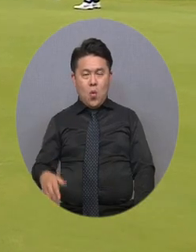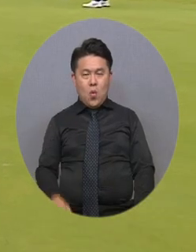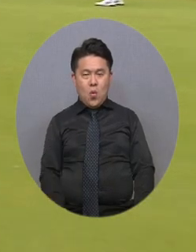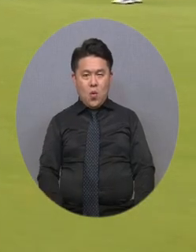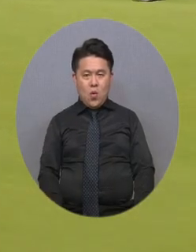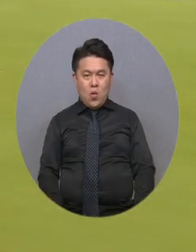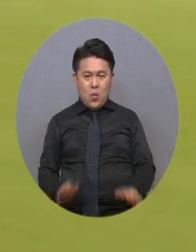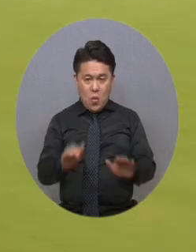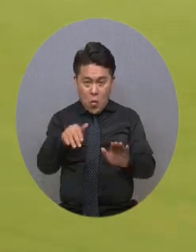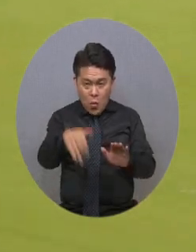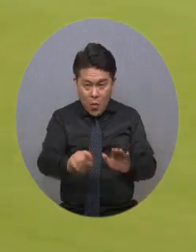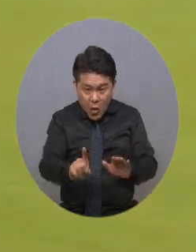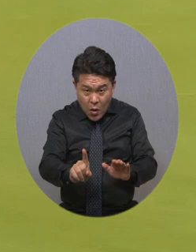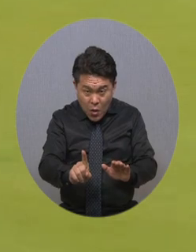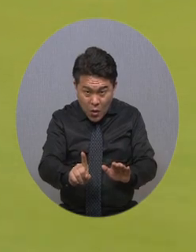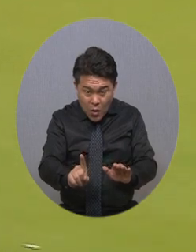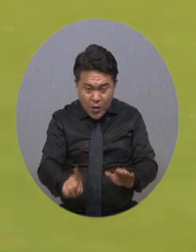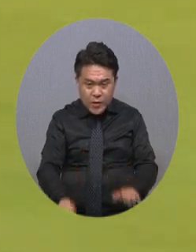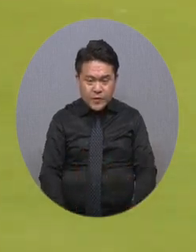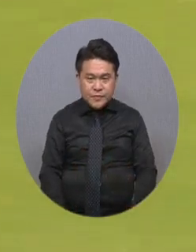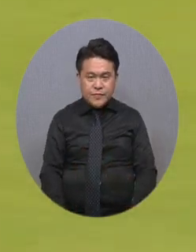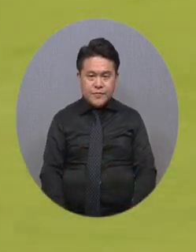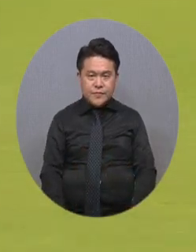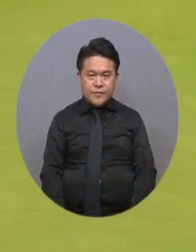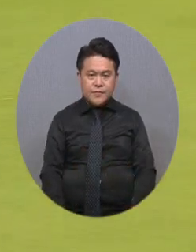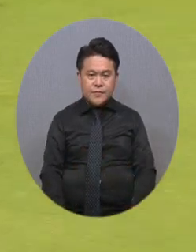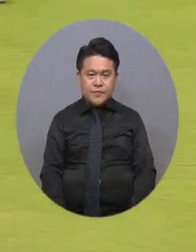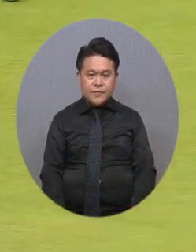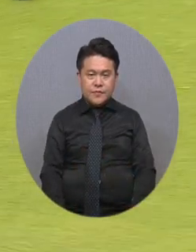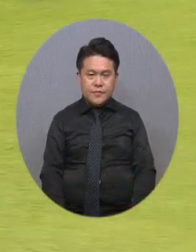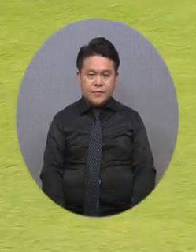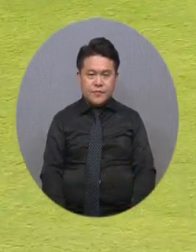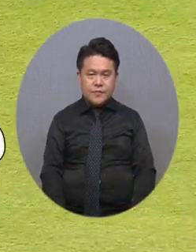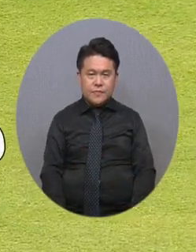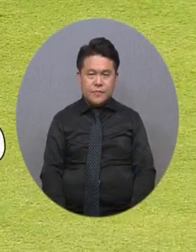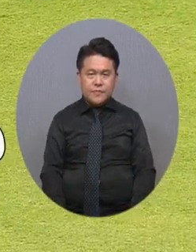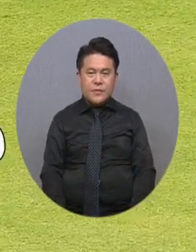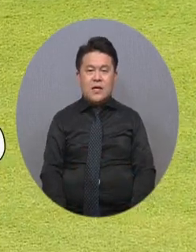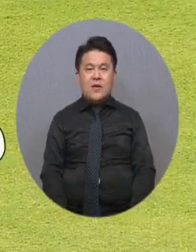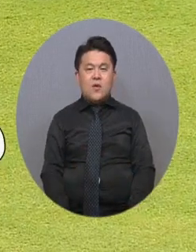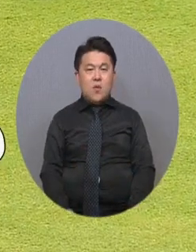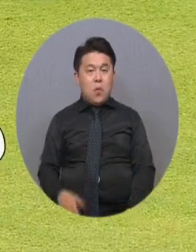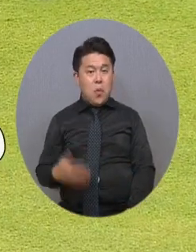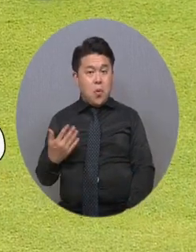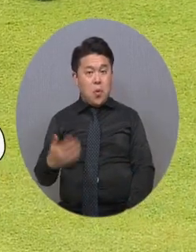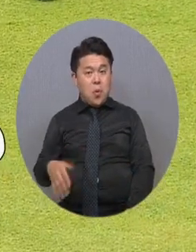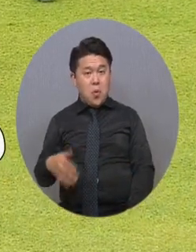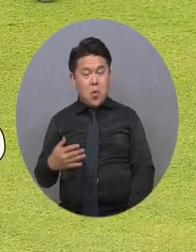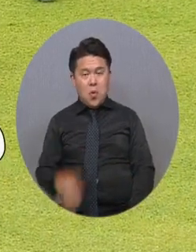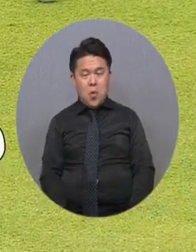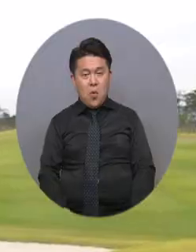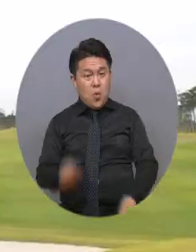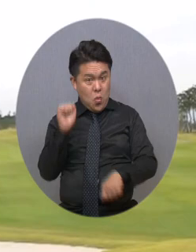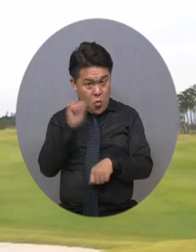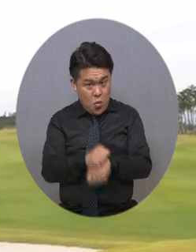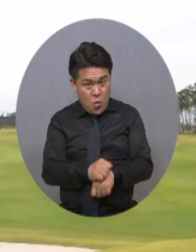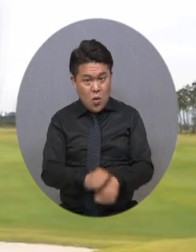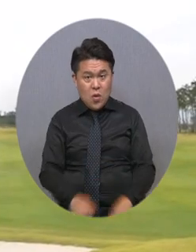아, 내리막인데. 와. 와. 그냥. 우와! 다 쳤다!